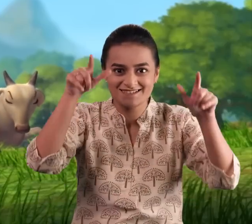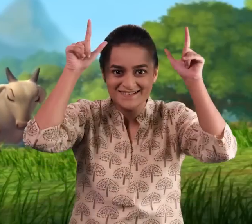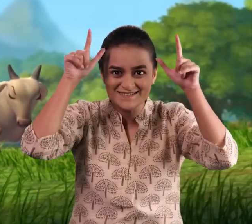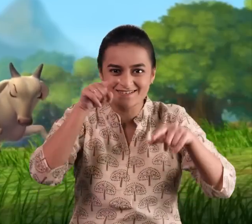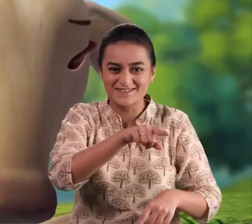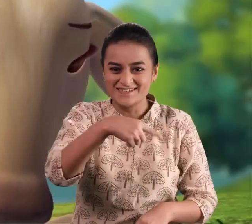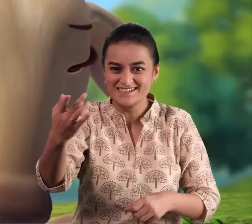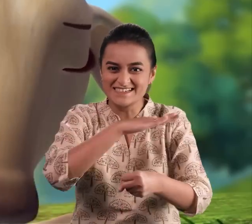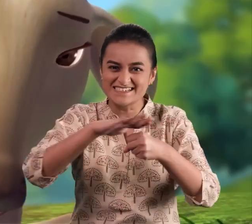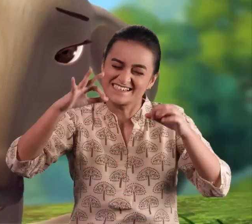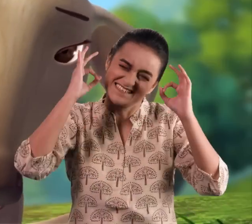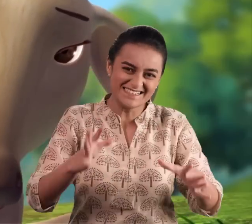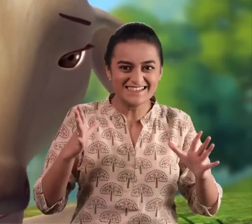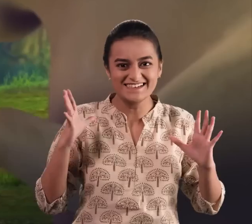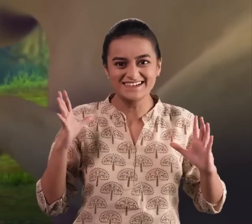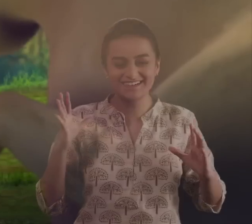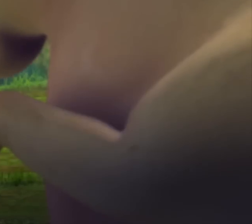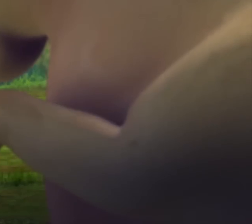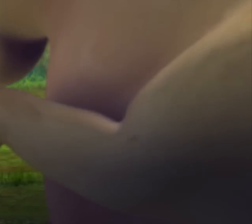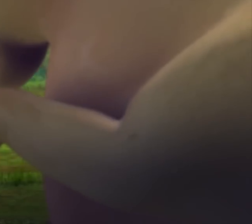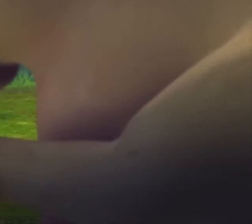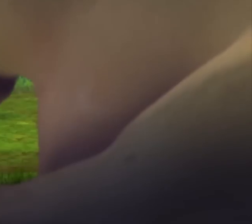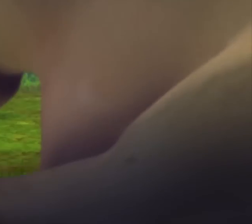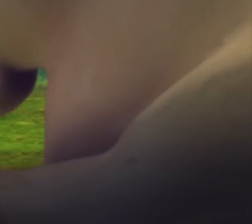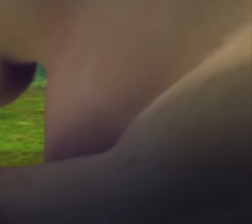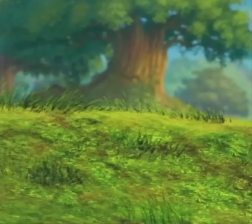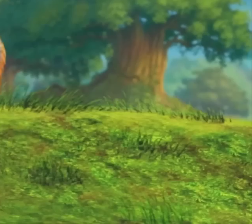अब आ गई ये गाय इसकी पकड़ में।